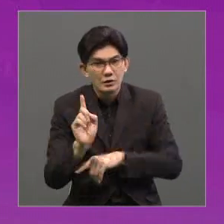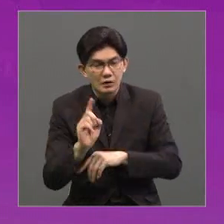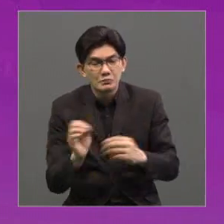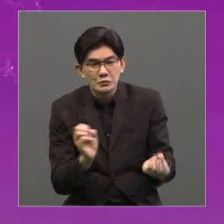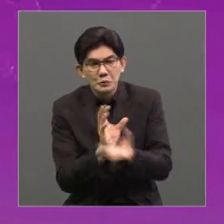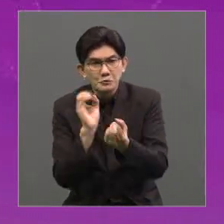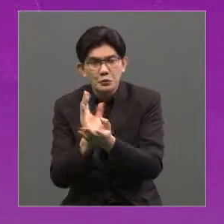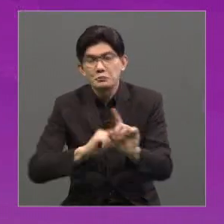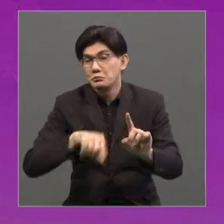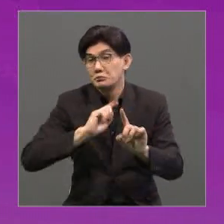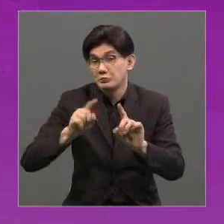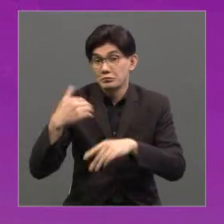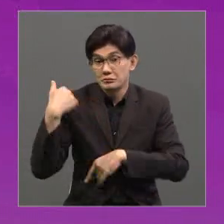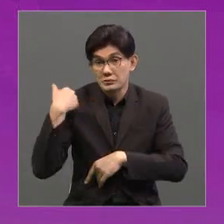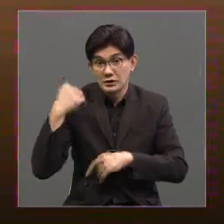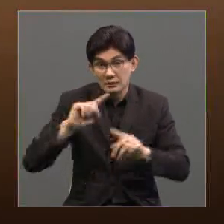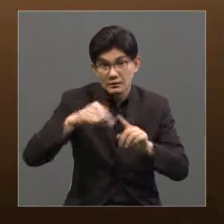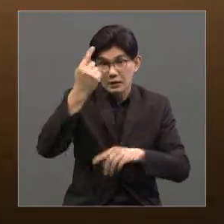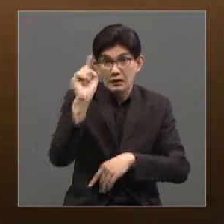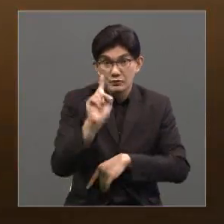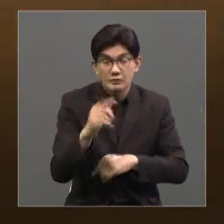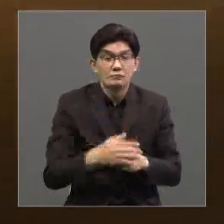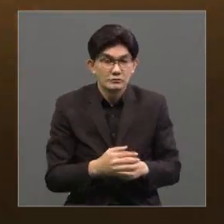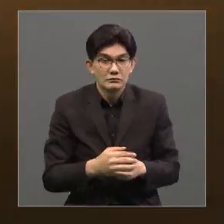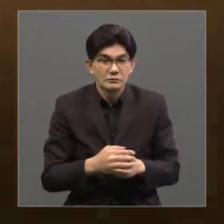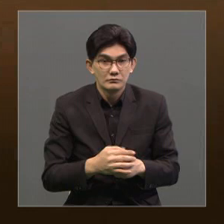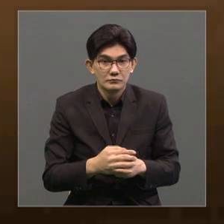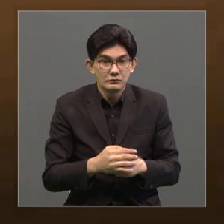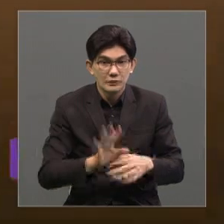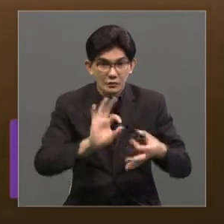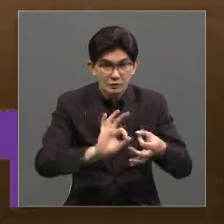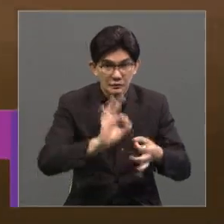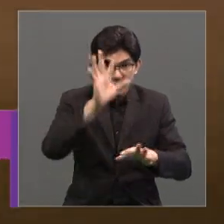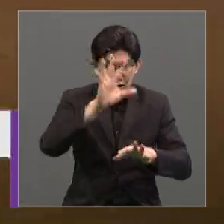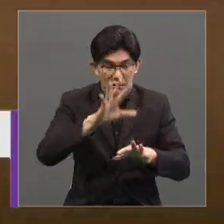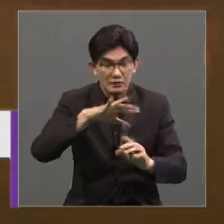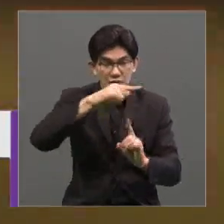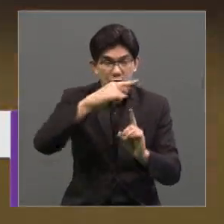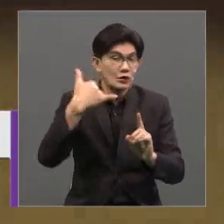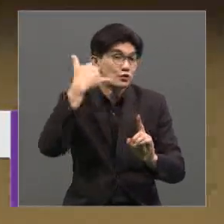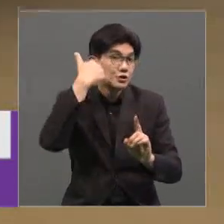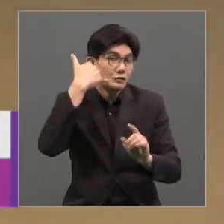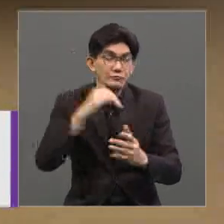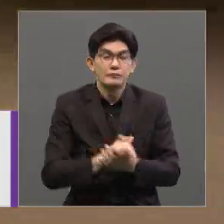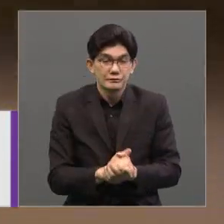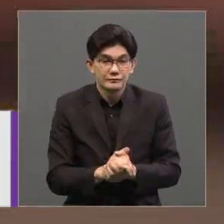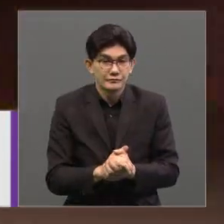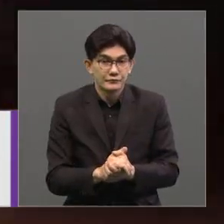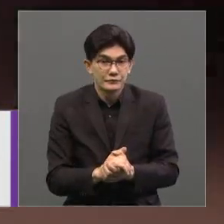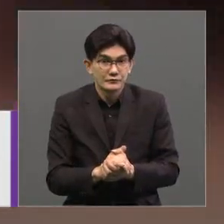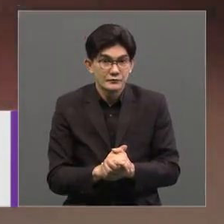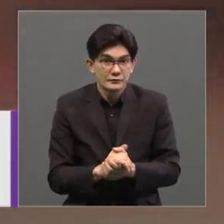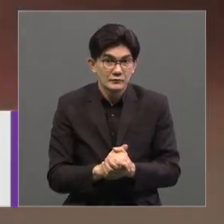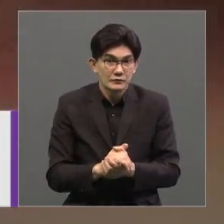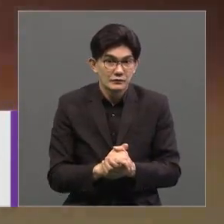ที่เกิดขึ้นนะคะอย่างจุดแรกที่จะพาไปดูเนี่ยเป็นเหตุการณ์ไฟไหม้เสาสัญญาณโทรศัพท์ค่ะนี่ค่ะอันนี้อยู่ใน